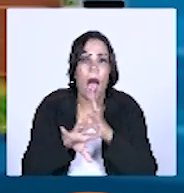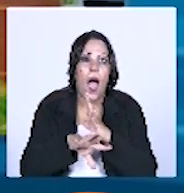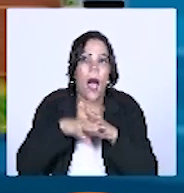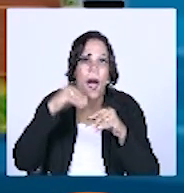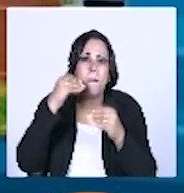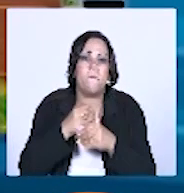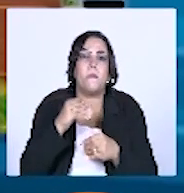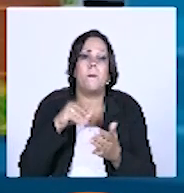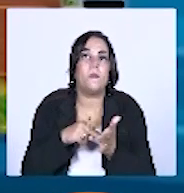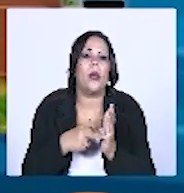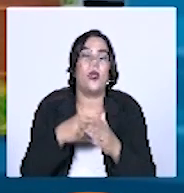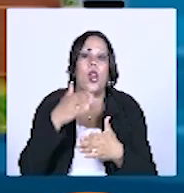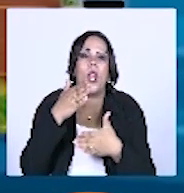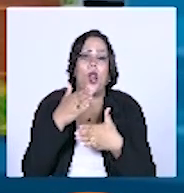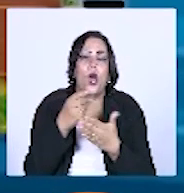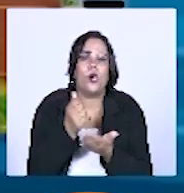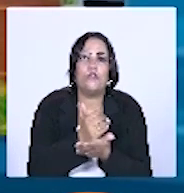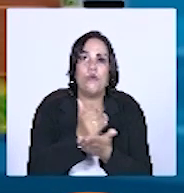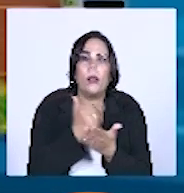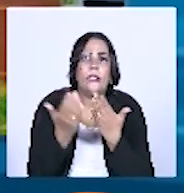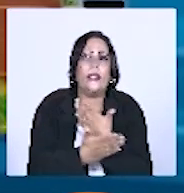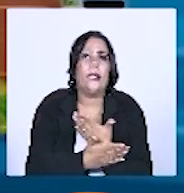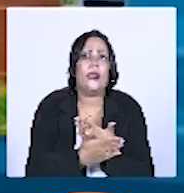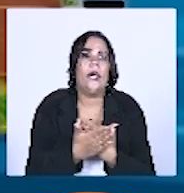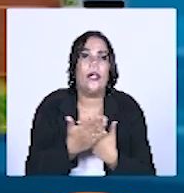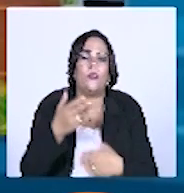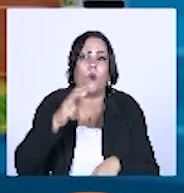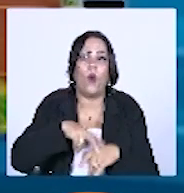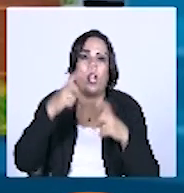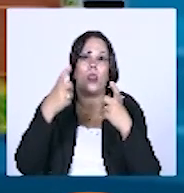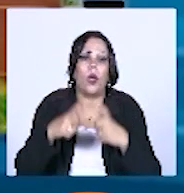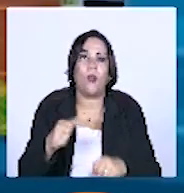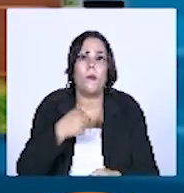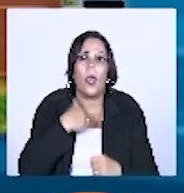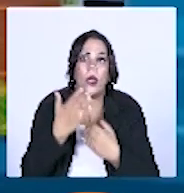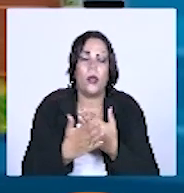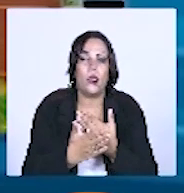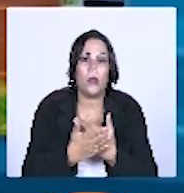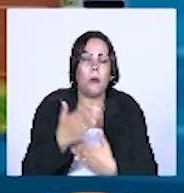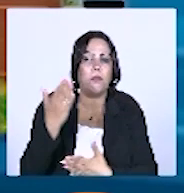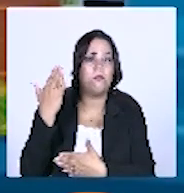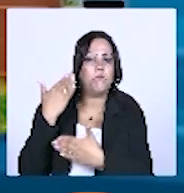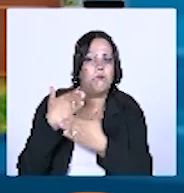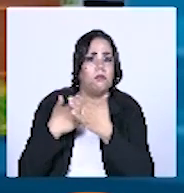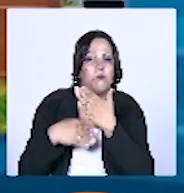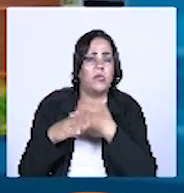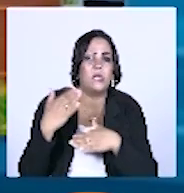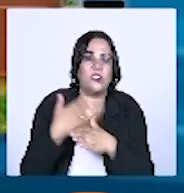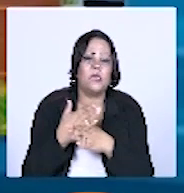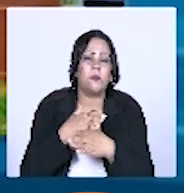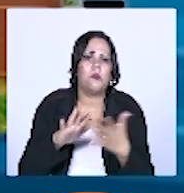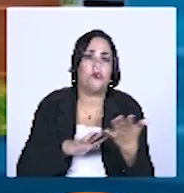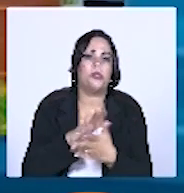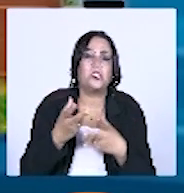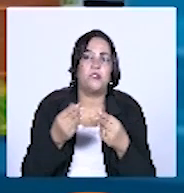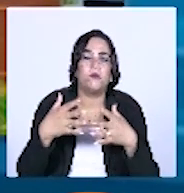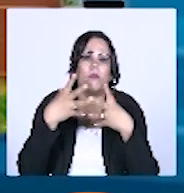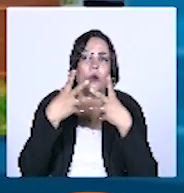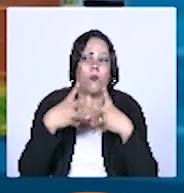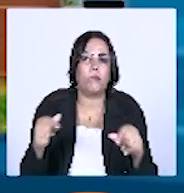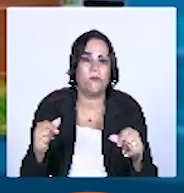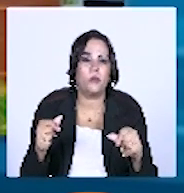دوله في ظل تراجع معدلات النمو نتيجه يعني التحديات اللي مرت